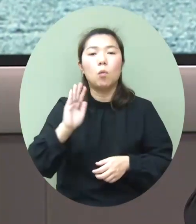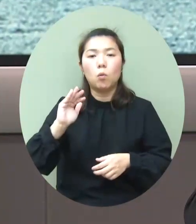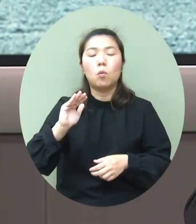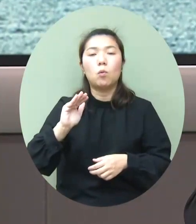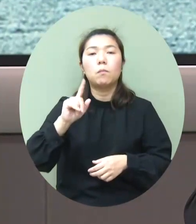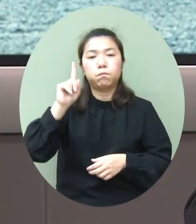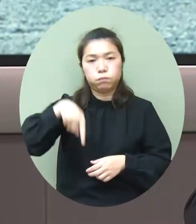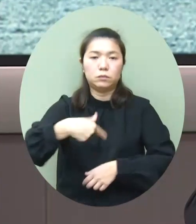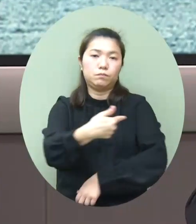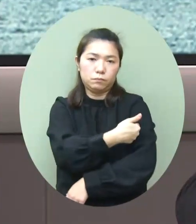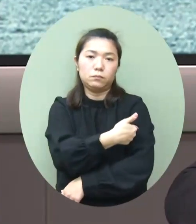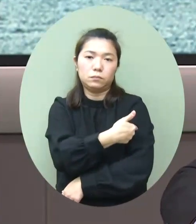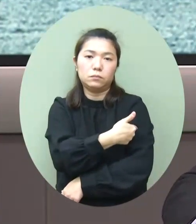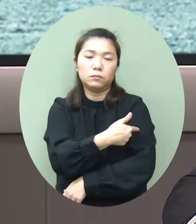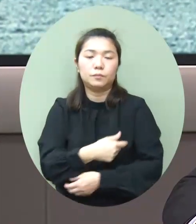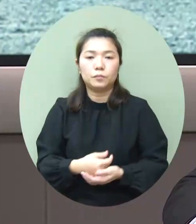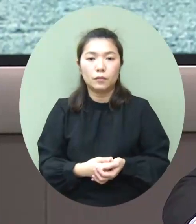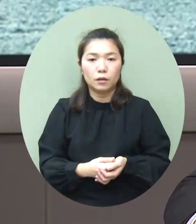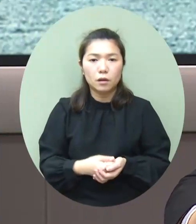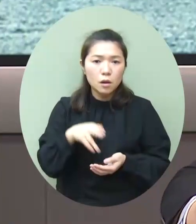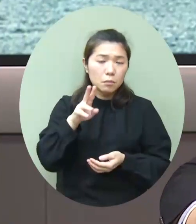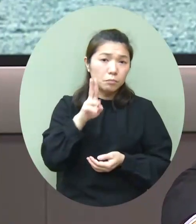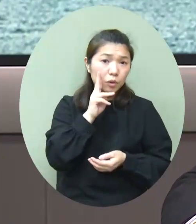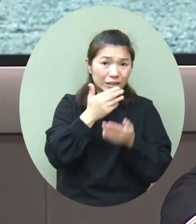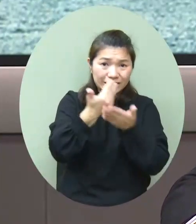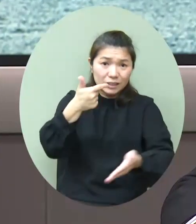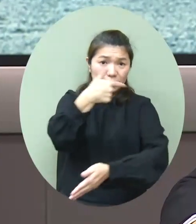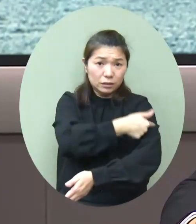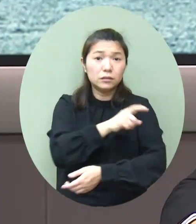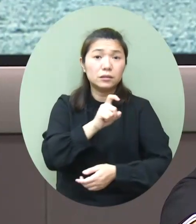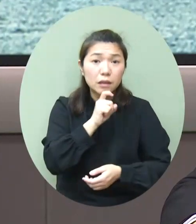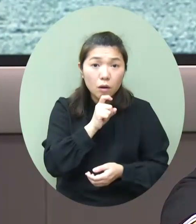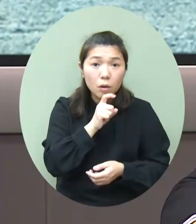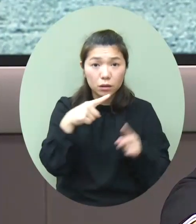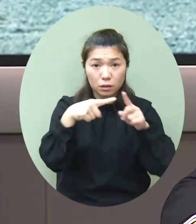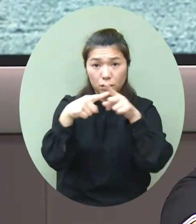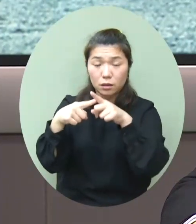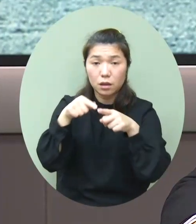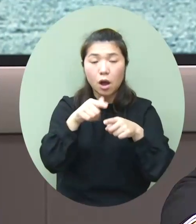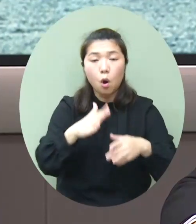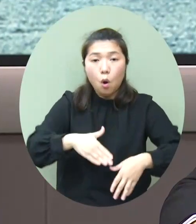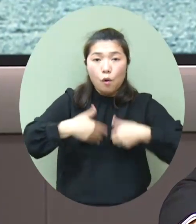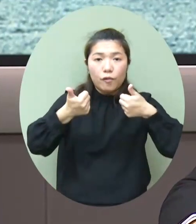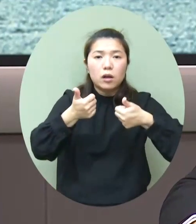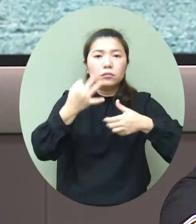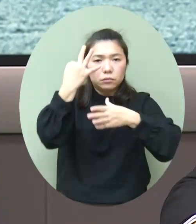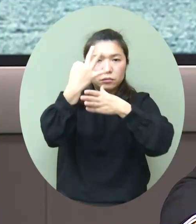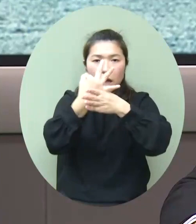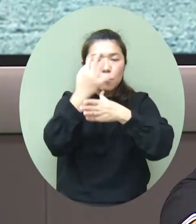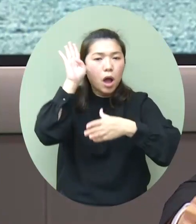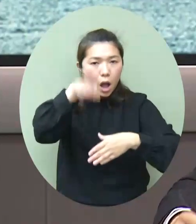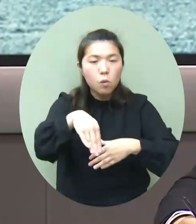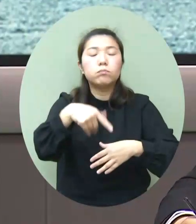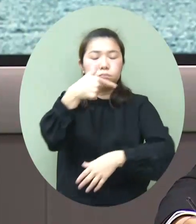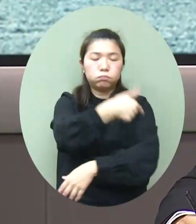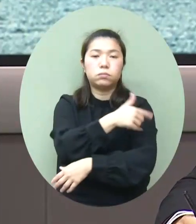在4个星期之后就可以开始接种疫苗。如果之前曾经接种疫苗的话，也可以在康复之